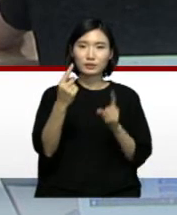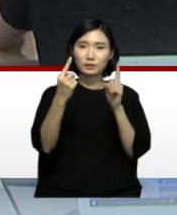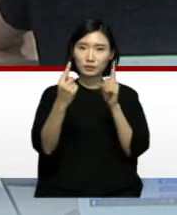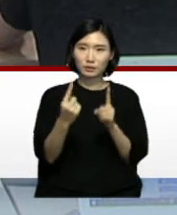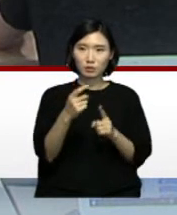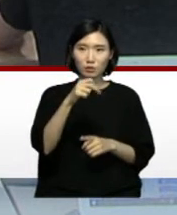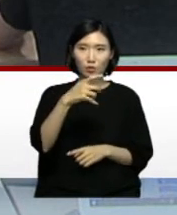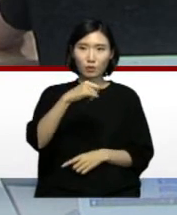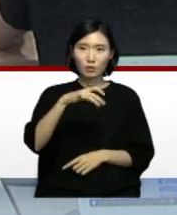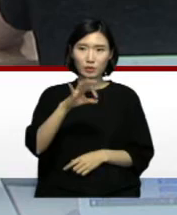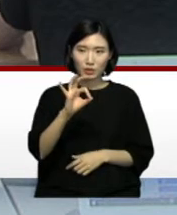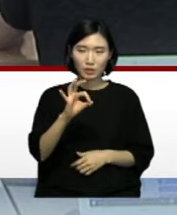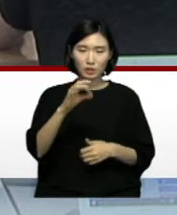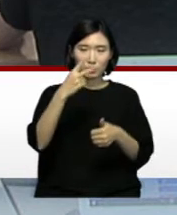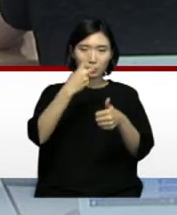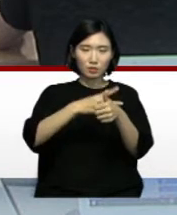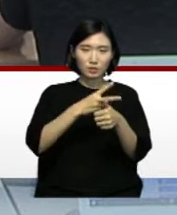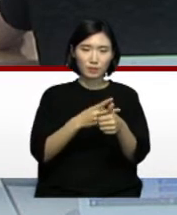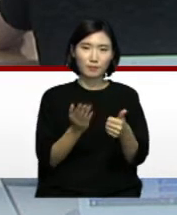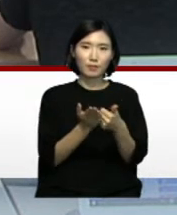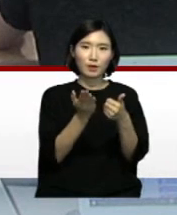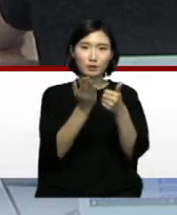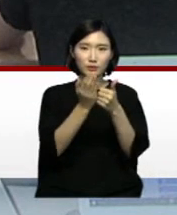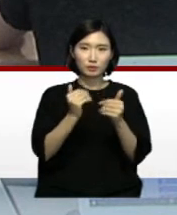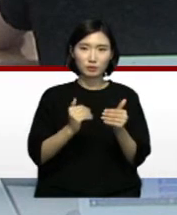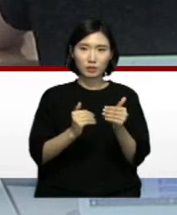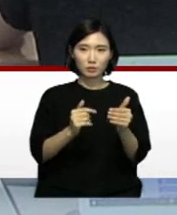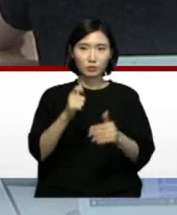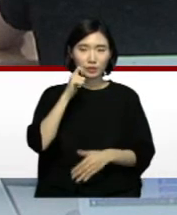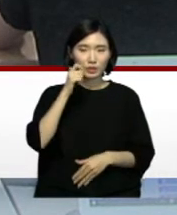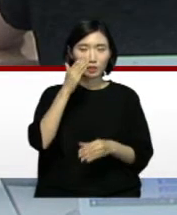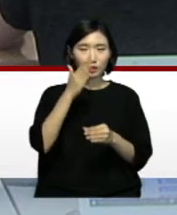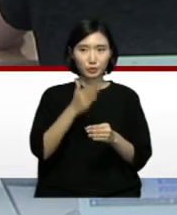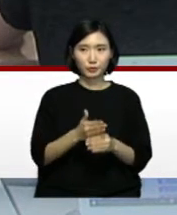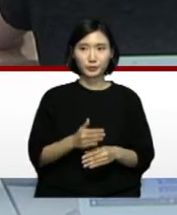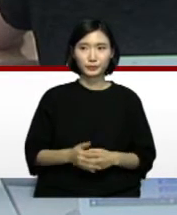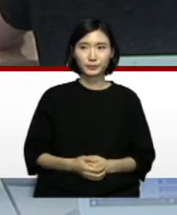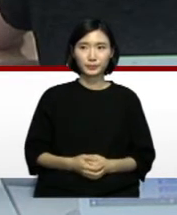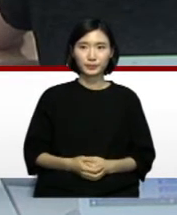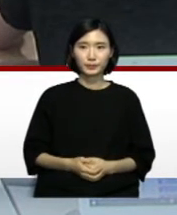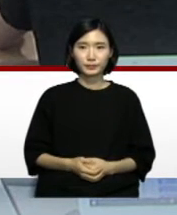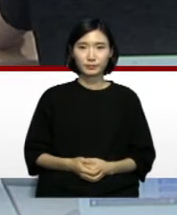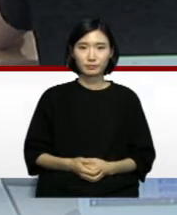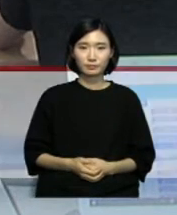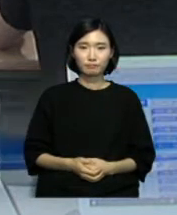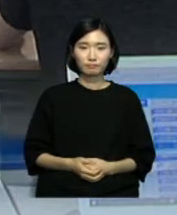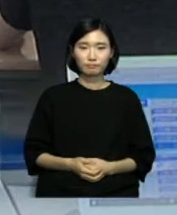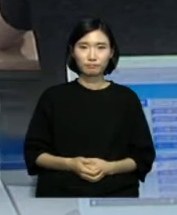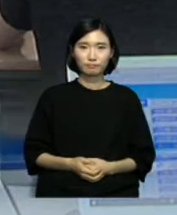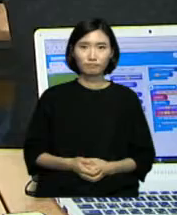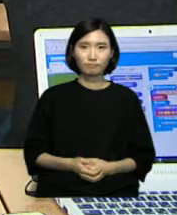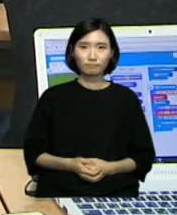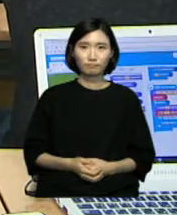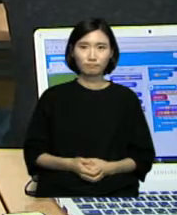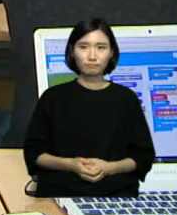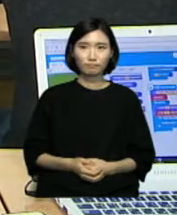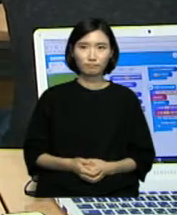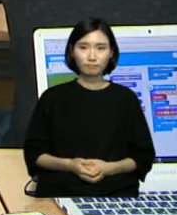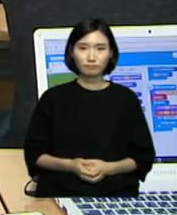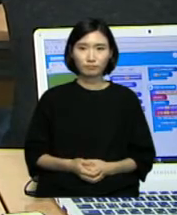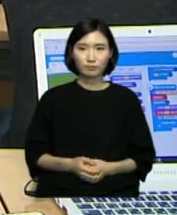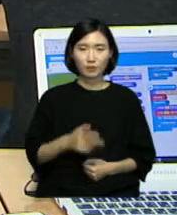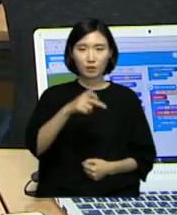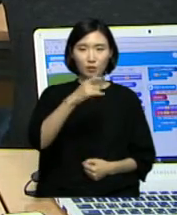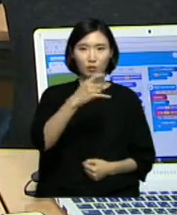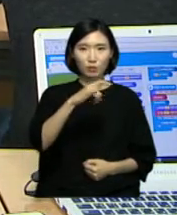한 코딩 강사 양성 과정 교육도 인기를 끌고 있습니다. 교육 현장에 엄종규 기자가 다녀왔습니다.